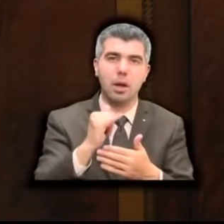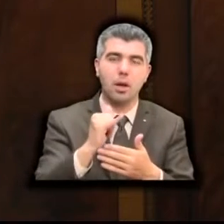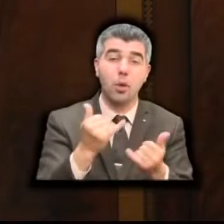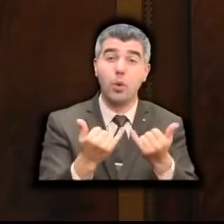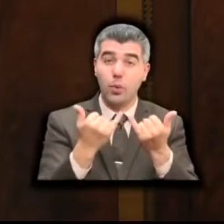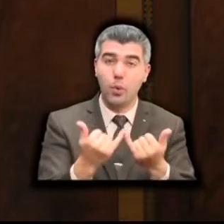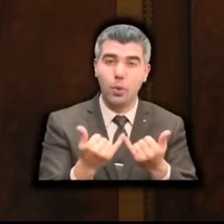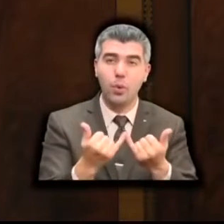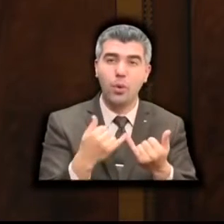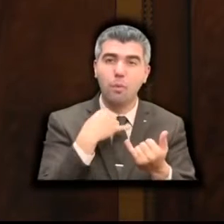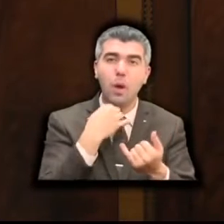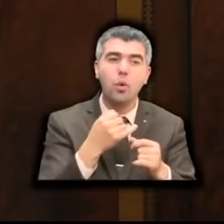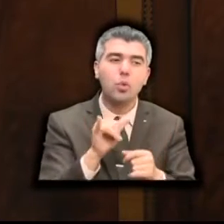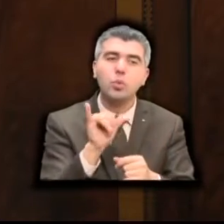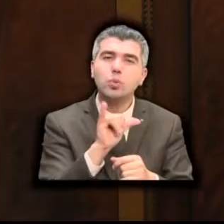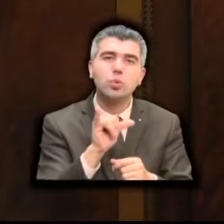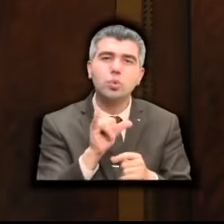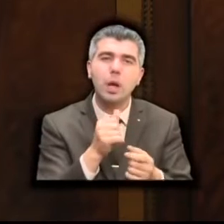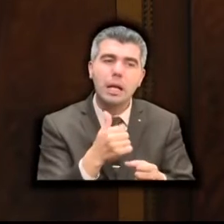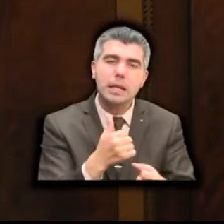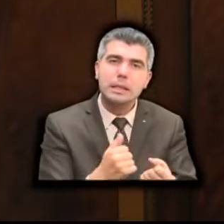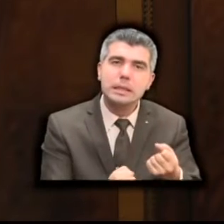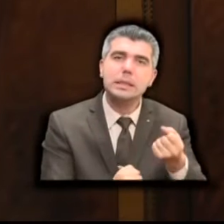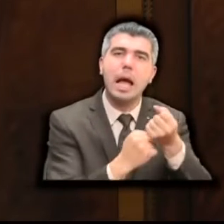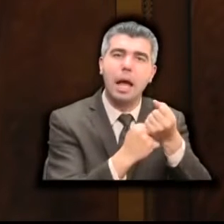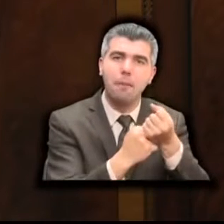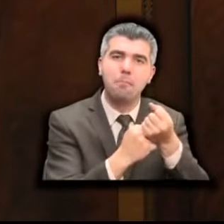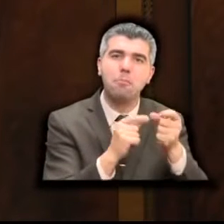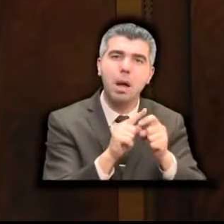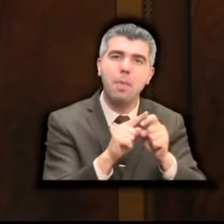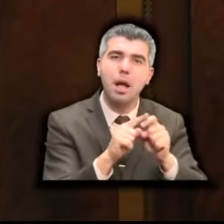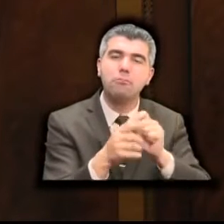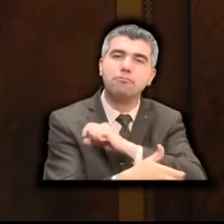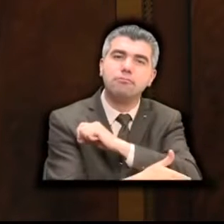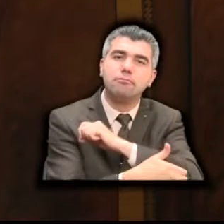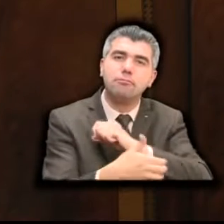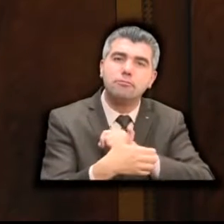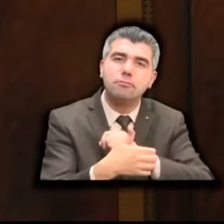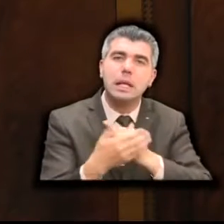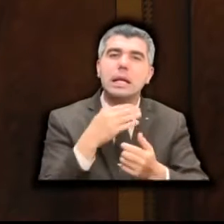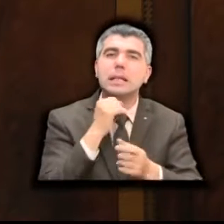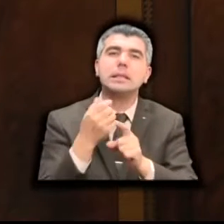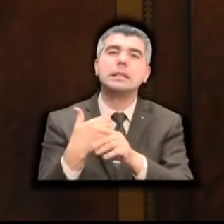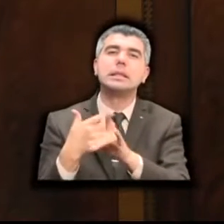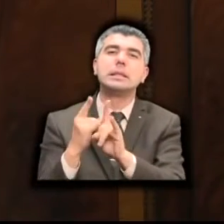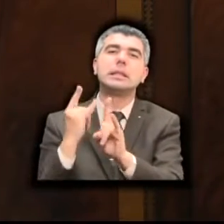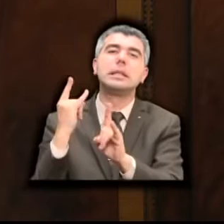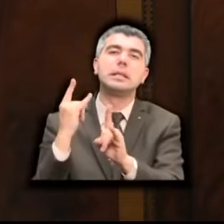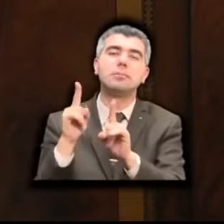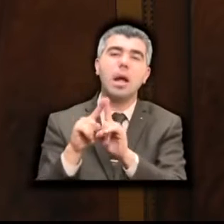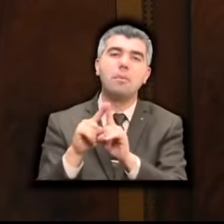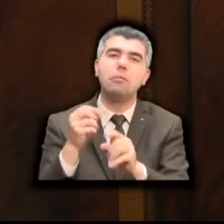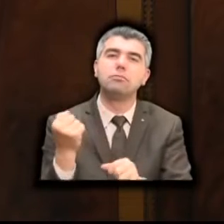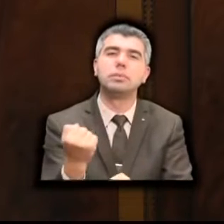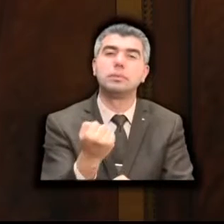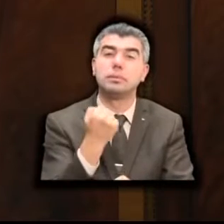ولكن السؤال: من وقف ضد الدعم المباشر للفقراء الذي طرحته الحكومة السابقة برئاسة أستاذ عبد الإله من كيران؟ من عطل استفادة الأرامل